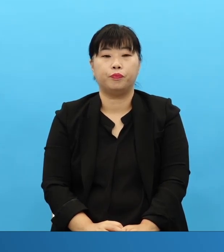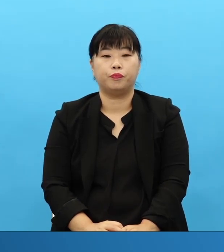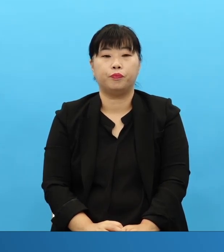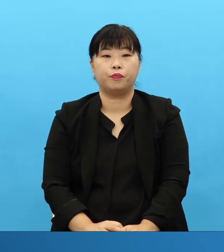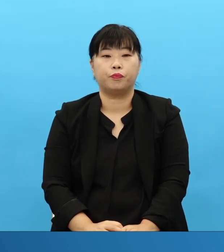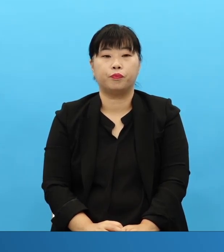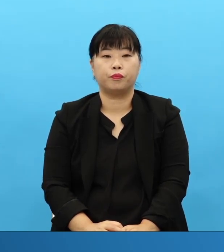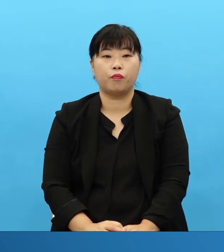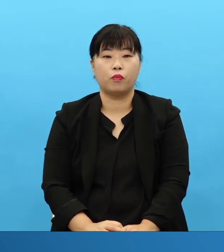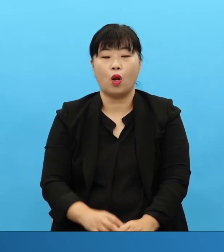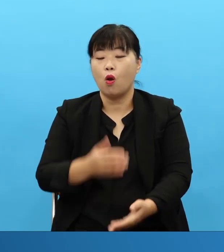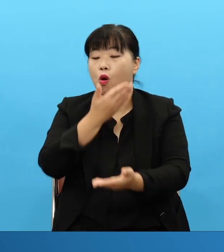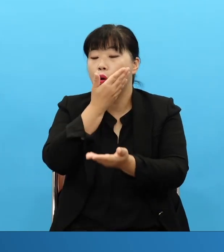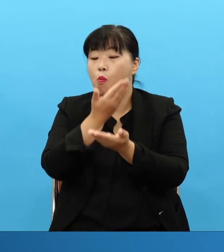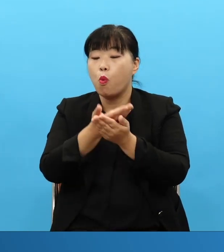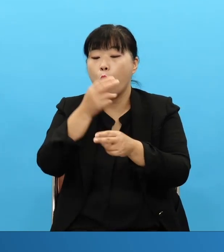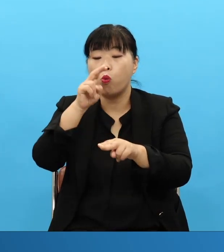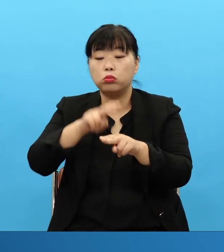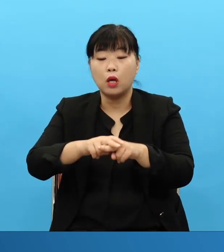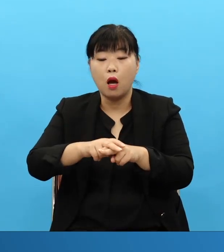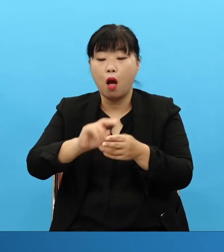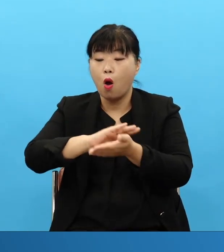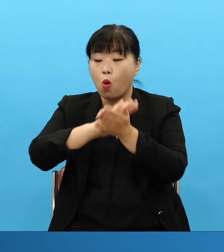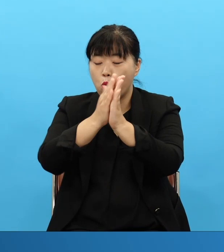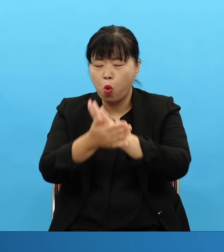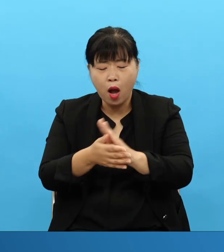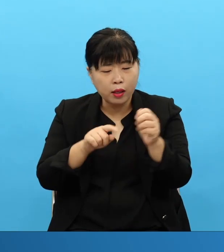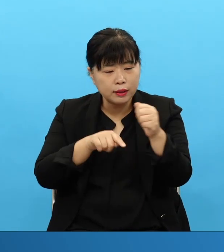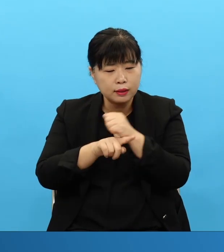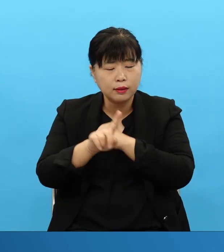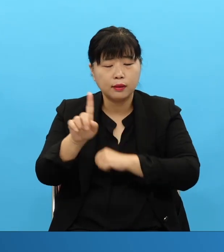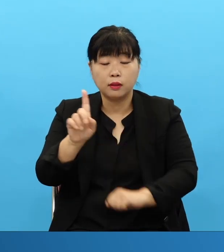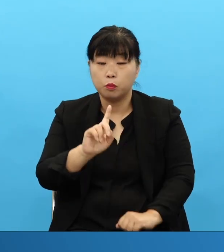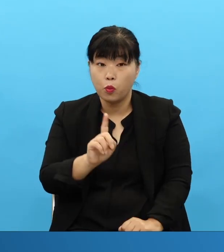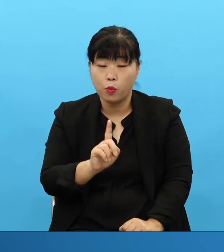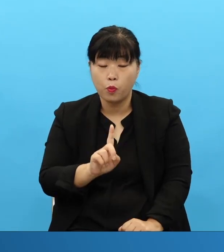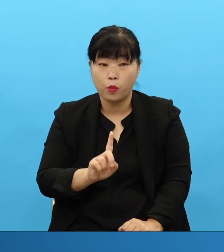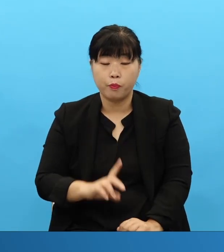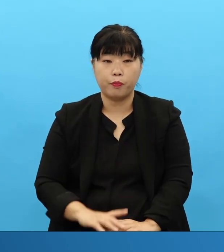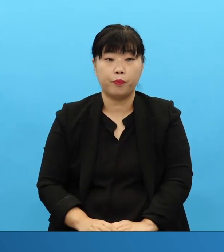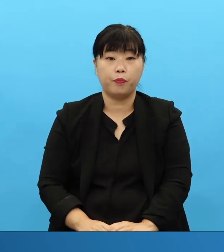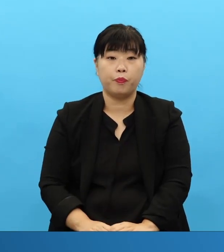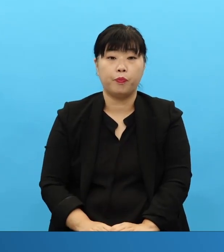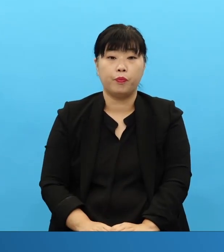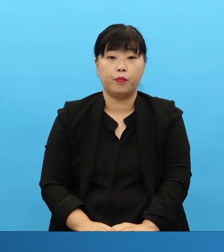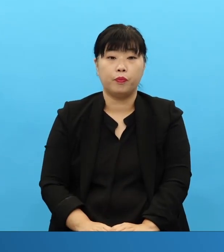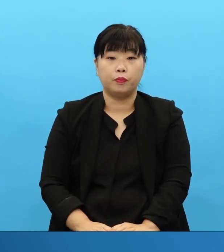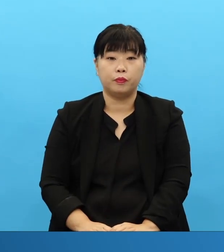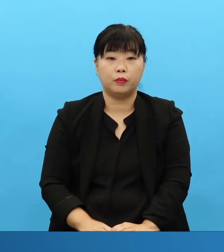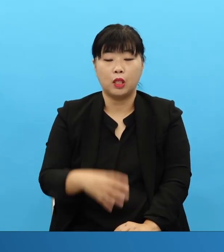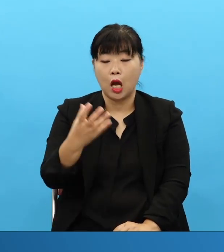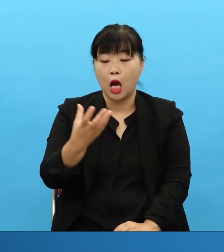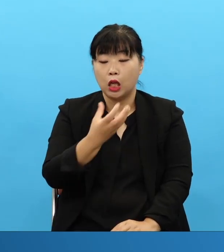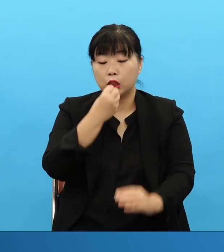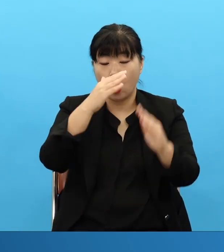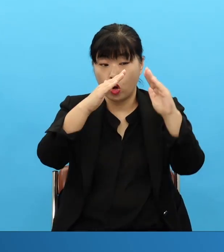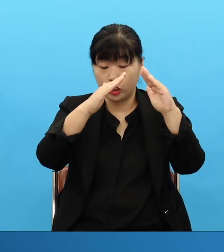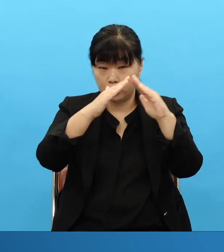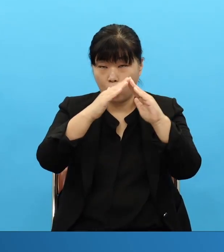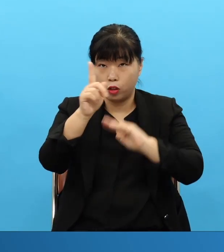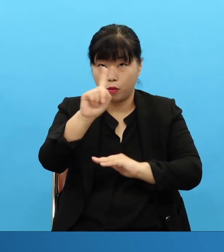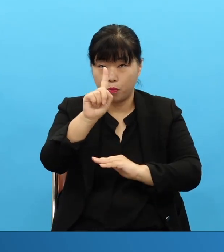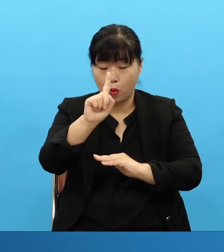이 보좌화 이렇게 할 때는 조금 다른 단어죠. And we say establish a throne. That's a little bit of a different thing. 성전이라고 할 때는 좀 템플의